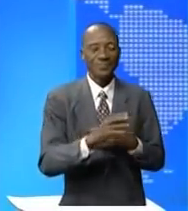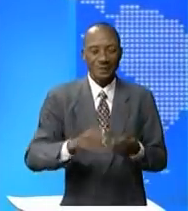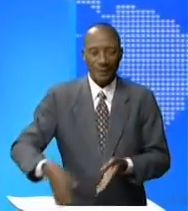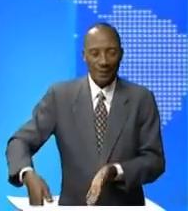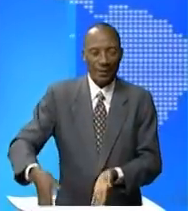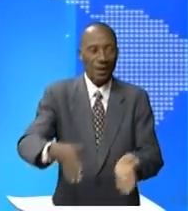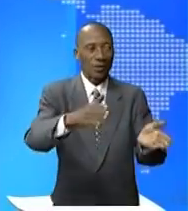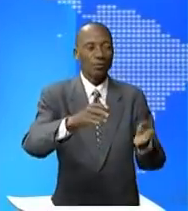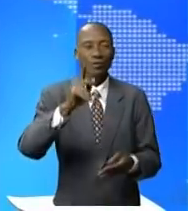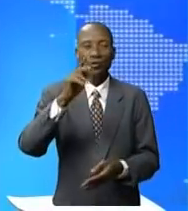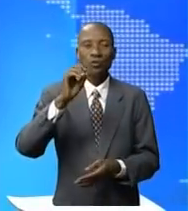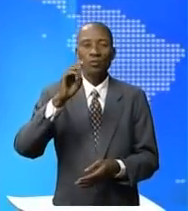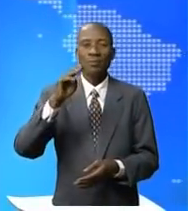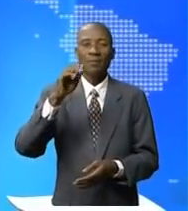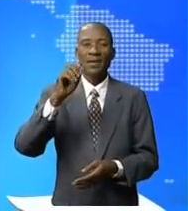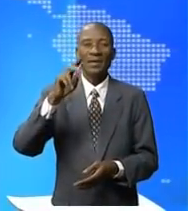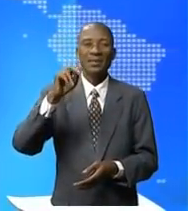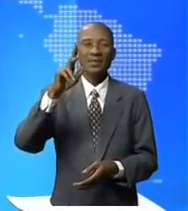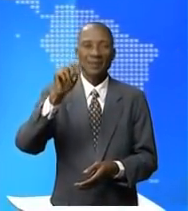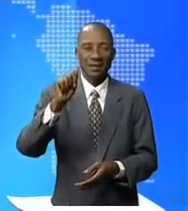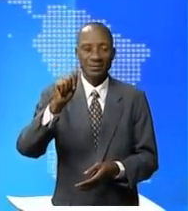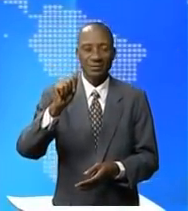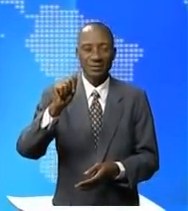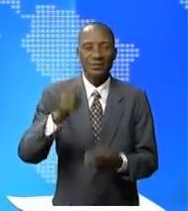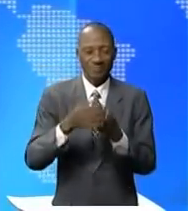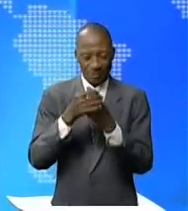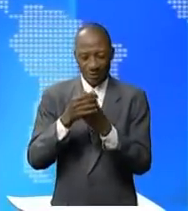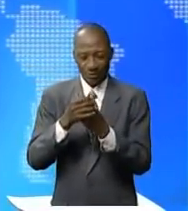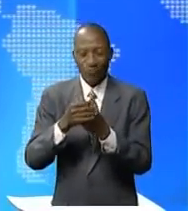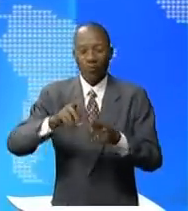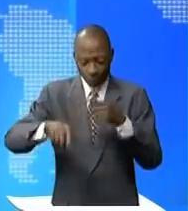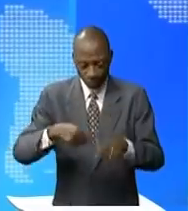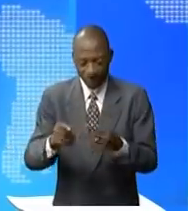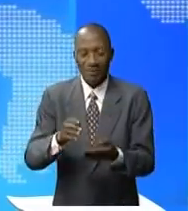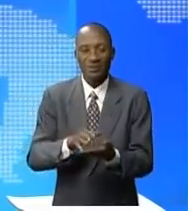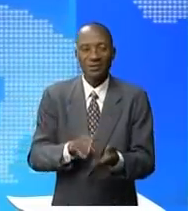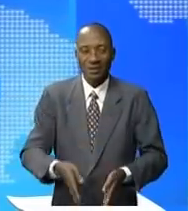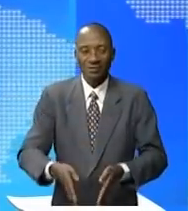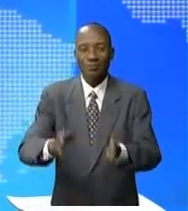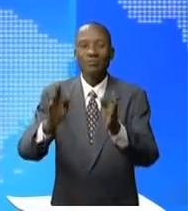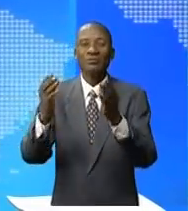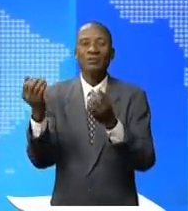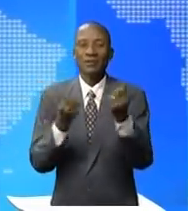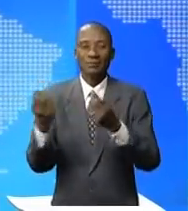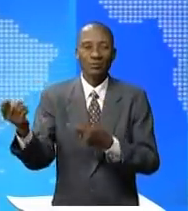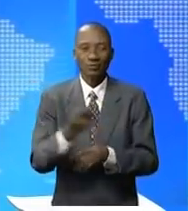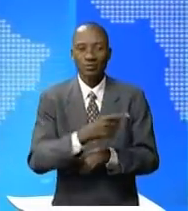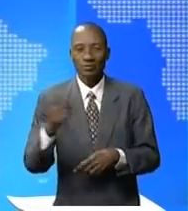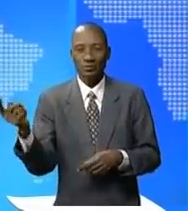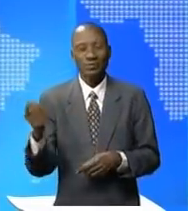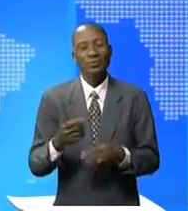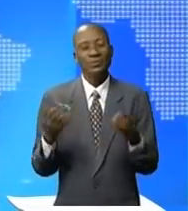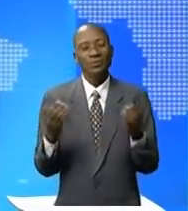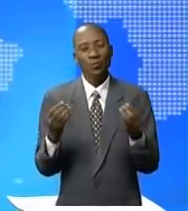Luna, désormais opérationnelle, nous sommes là dans la province de l'Ituri. Le trafic a bel et bien repris, résultat d'une stratégie de